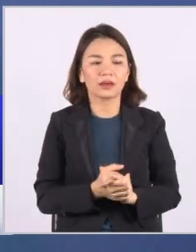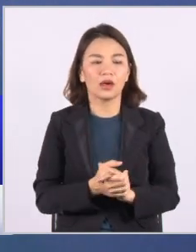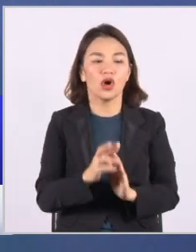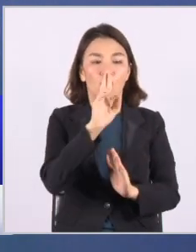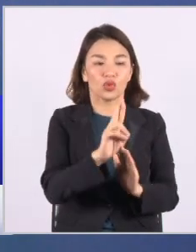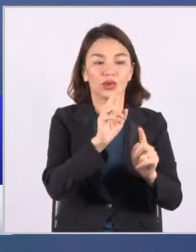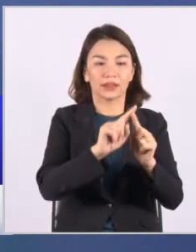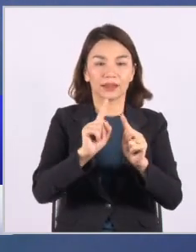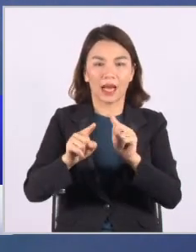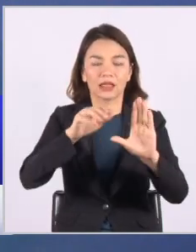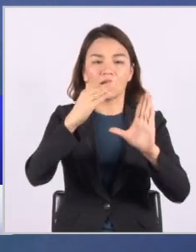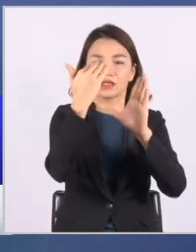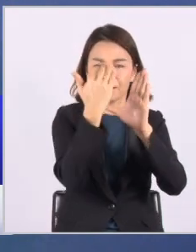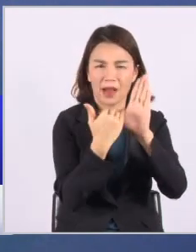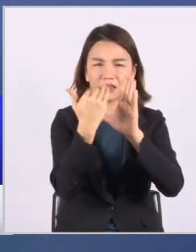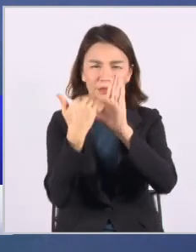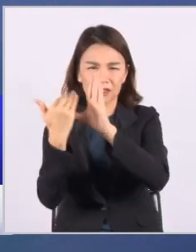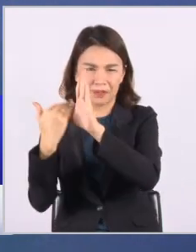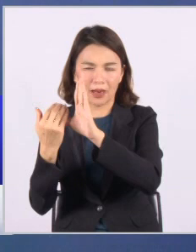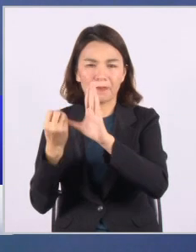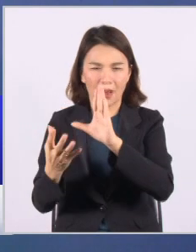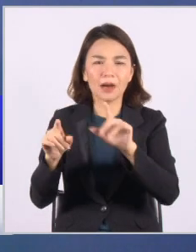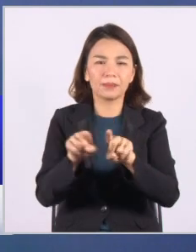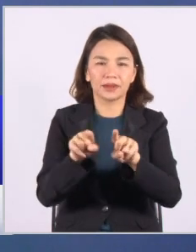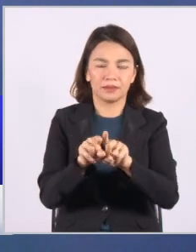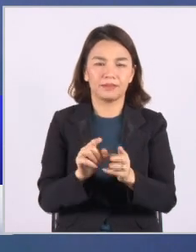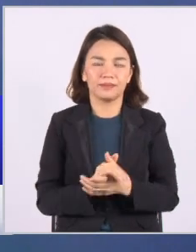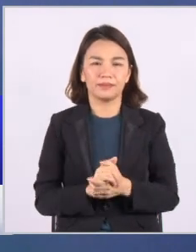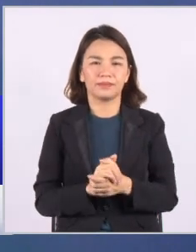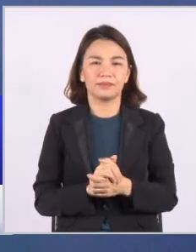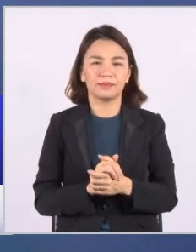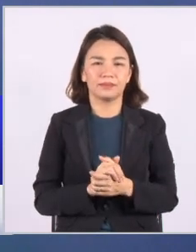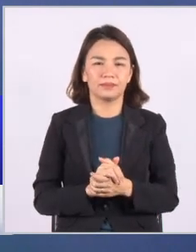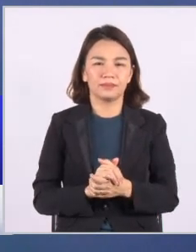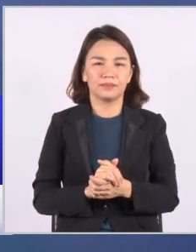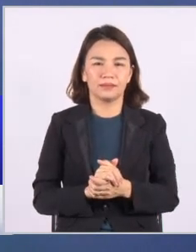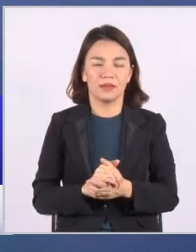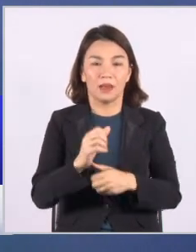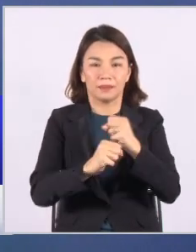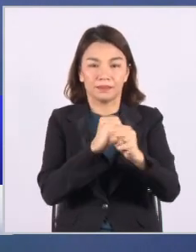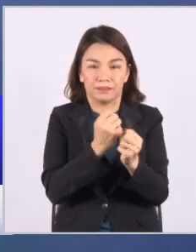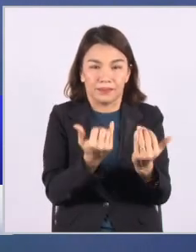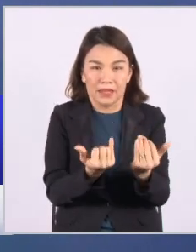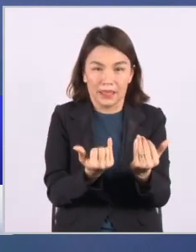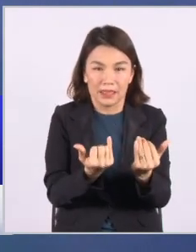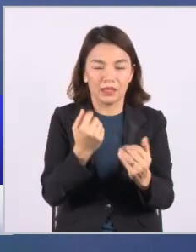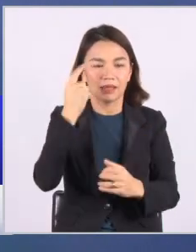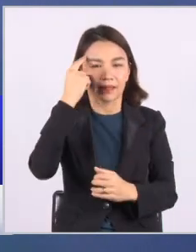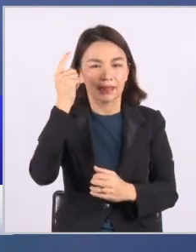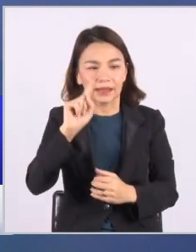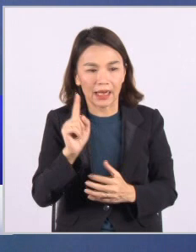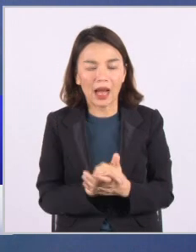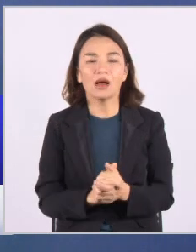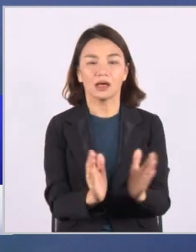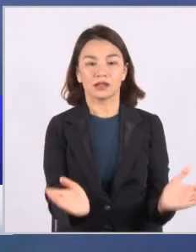ช่นเดียวกันนะครับแล้วก็ในปีนี้เนี่ยนะครับเราเองก็ยังคงที่จะไปเป็นซัพพอร์ตเรสของฟ